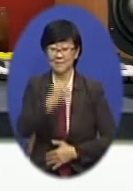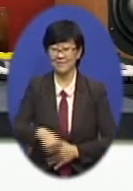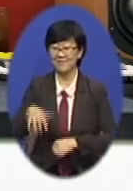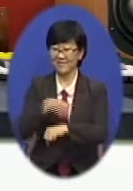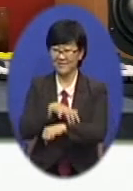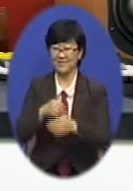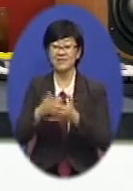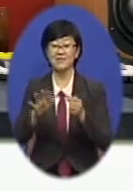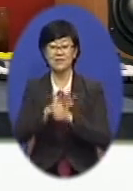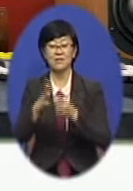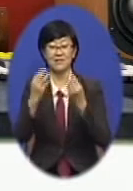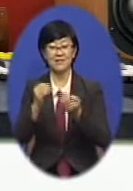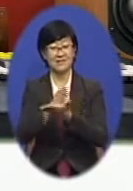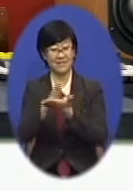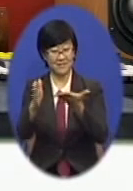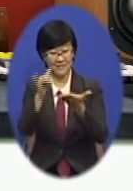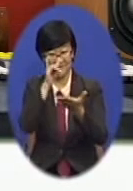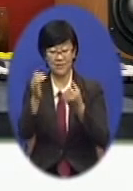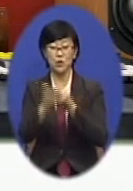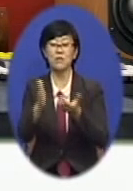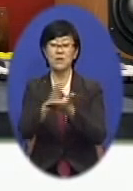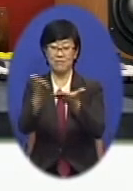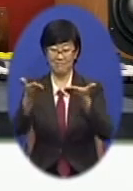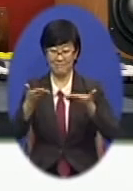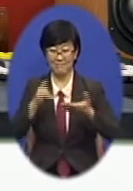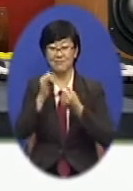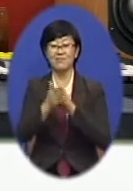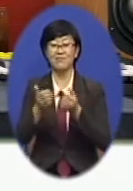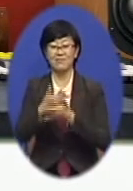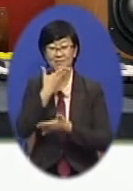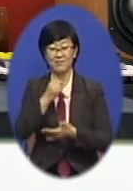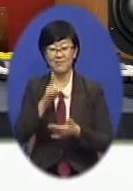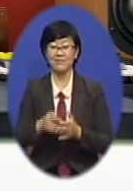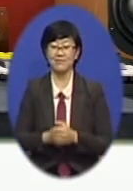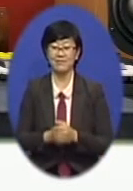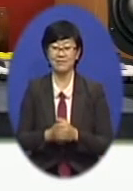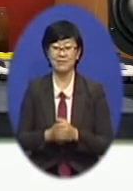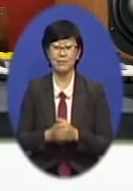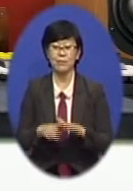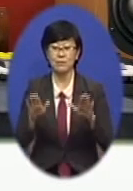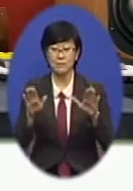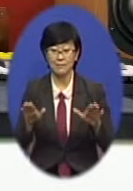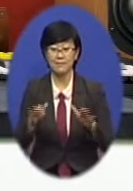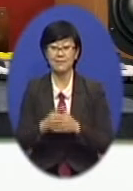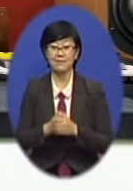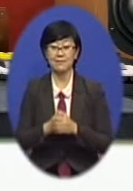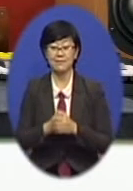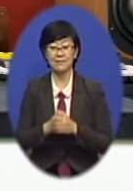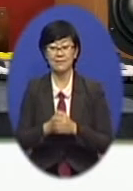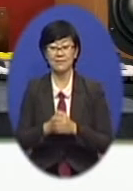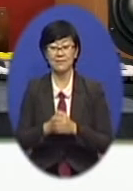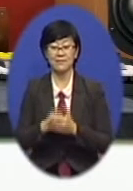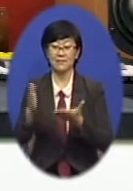불편해도 사랑을 많이 베풀어주는 분들이 있으니까 예, 행복하시죠? 예, 그죠. 네. 오늘 어쨌든 이